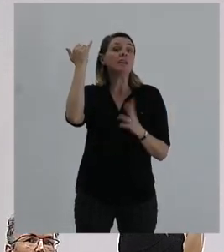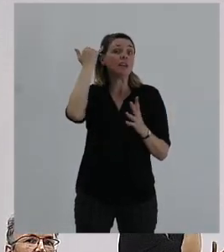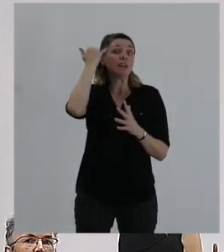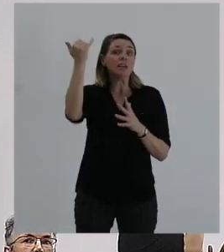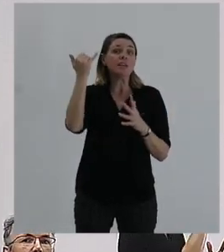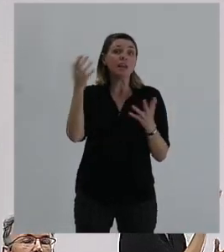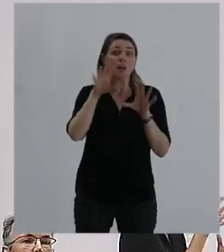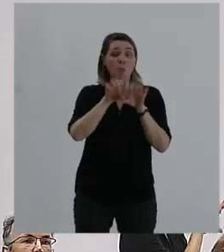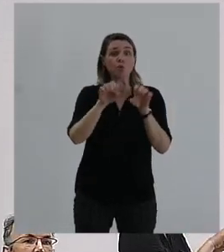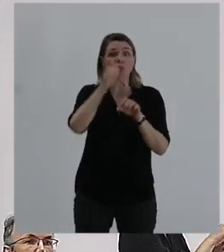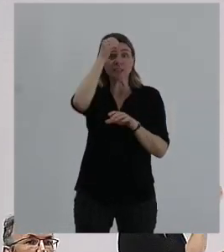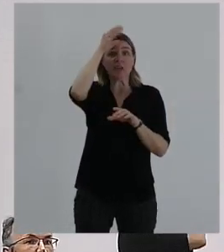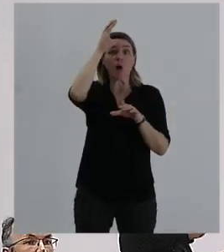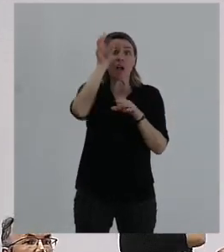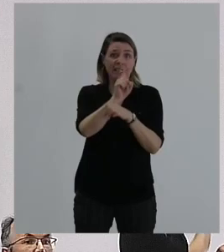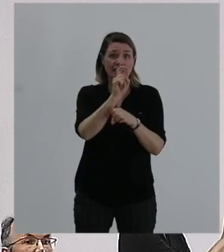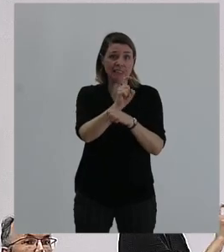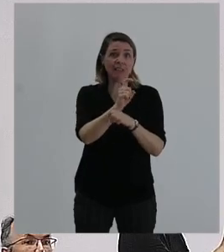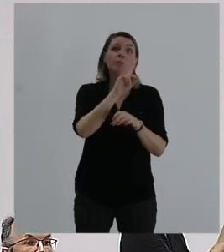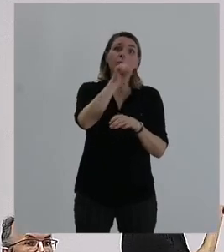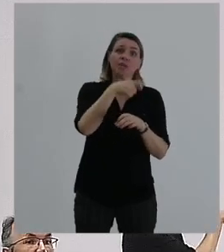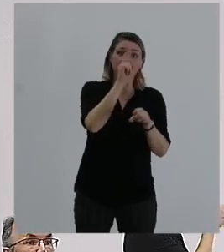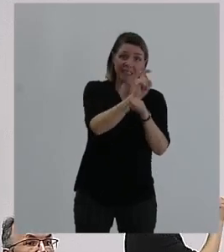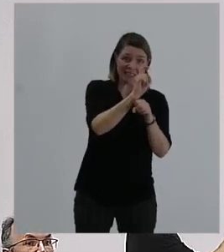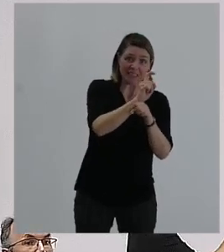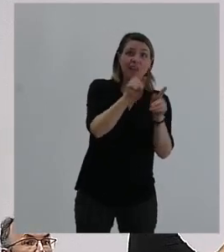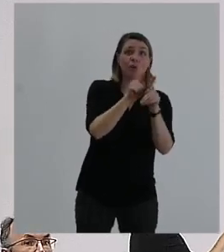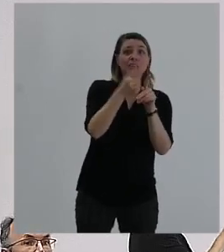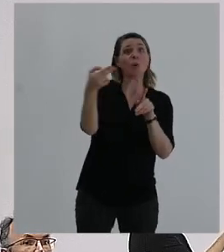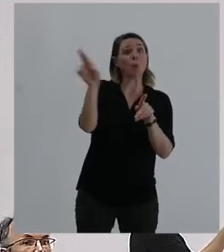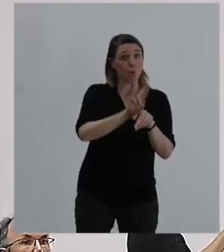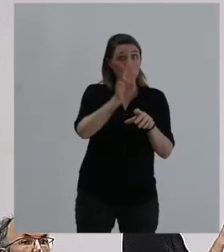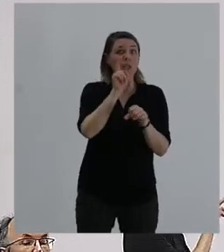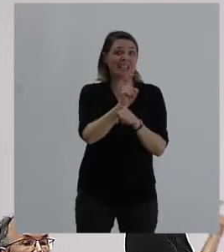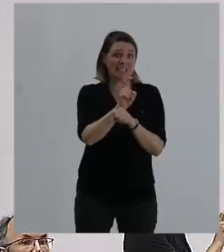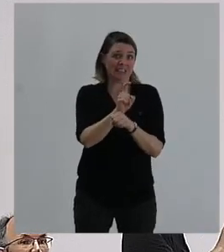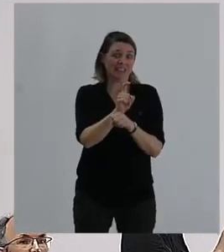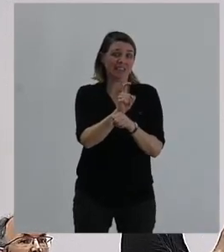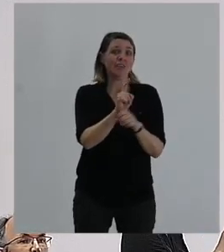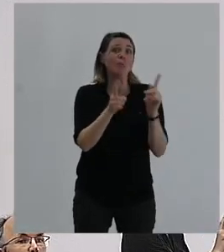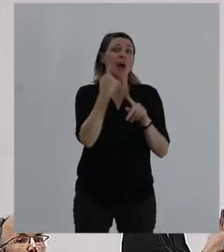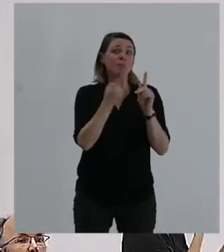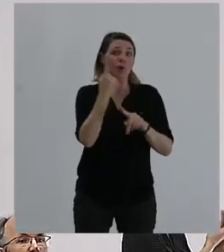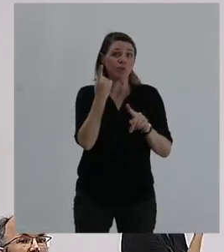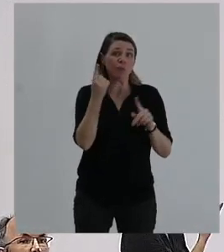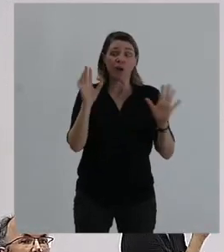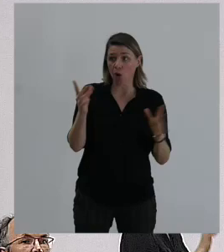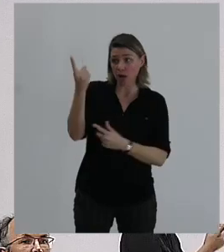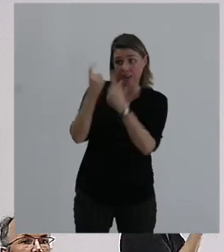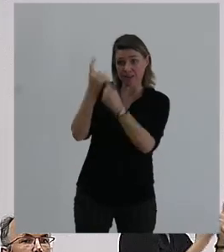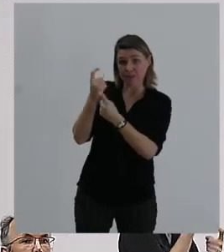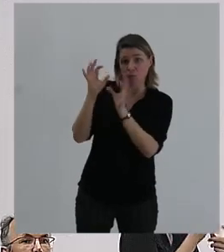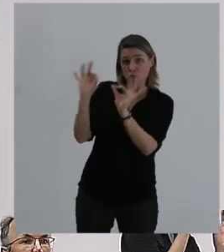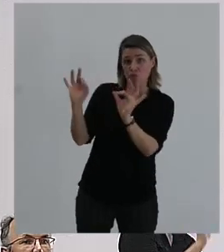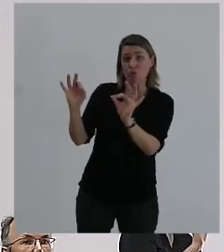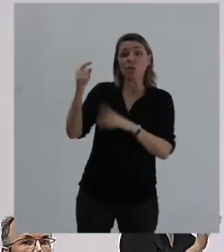cette idée de produire un savoir critique, elle implique évidemment d'être critique et d'avoir des retours critiques sur des dispositifs. Donc en ce sens, la question me semble tout à fait légitime. C'est-à-dire,